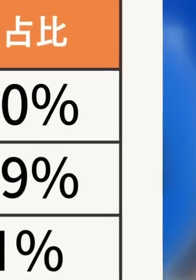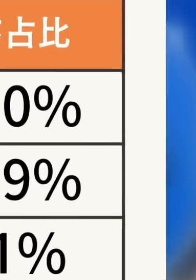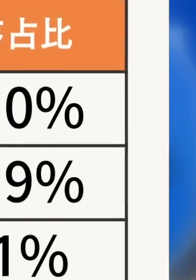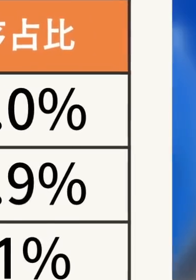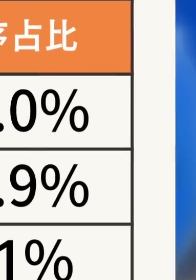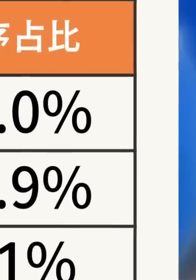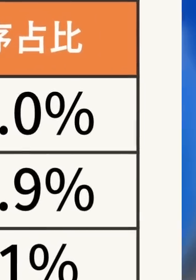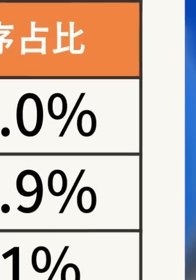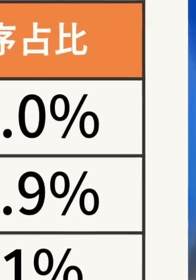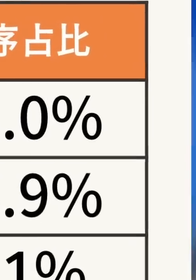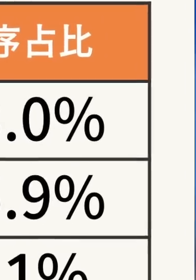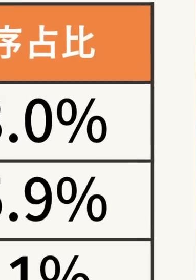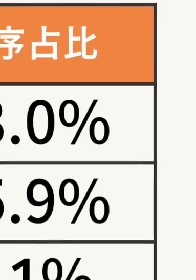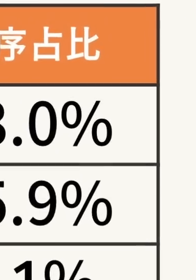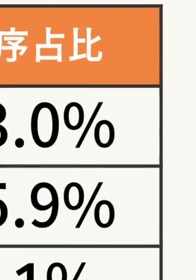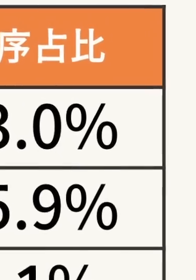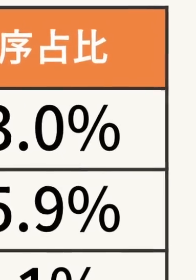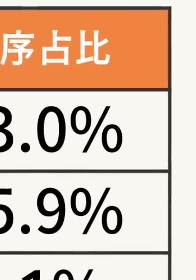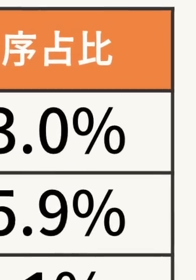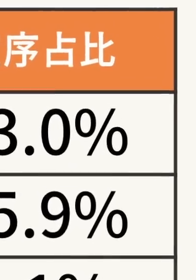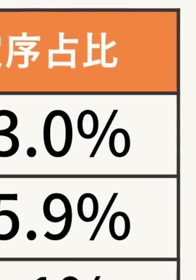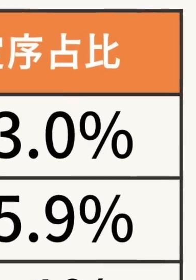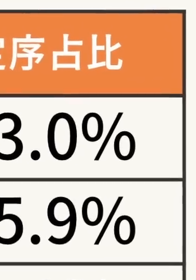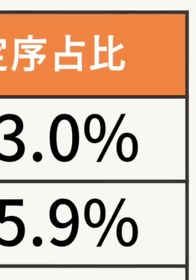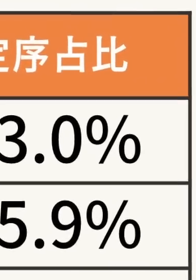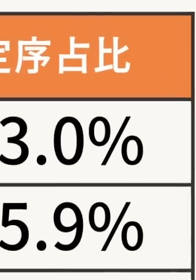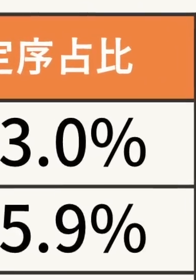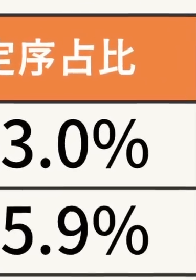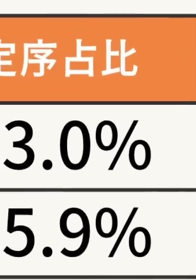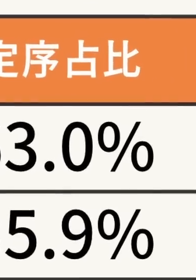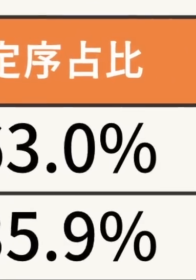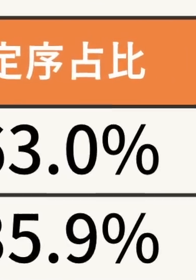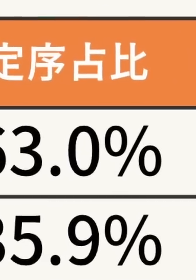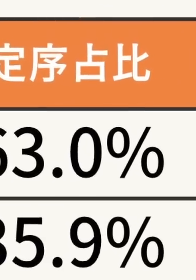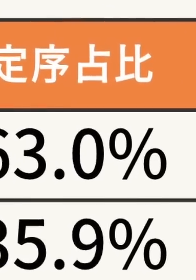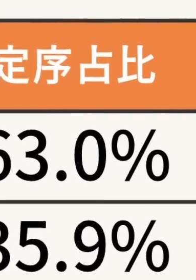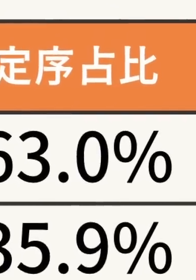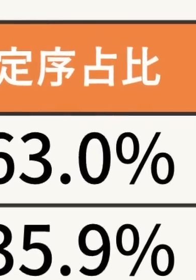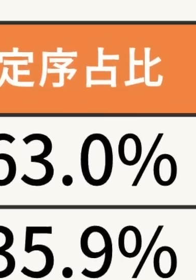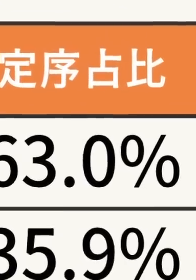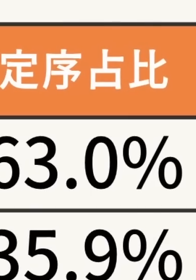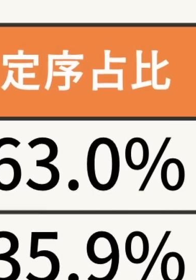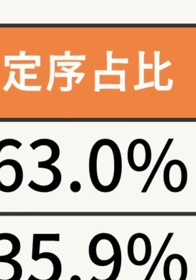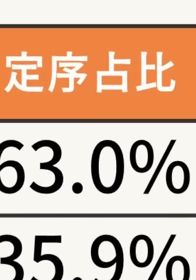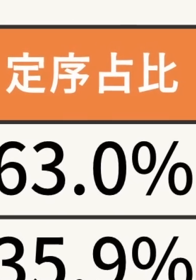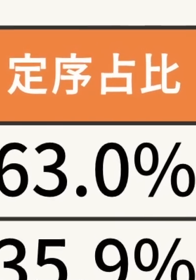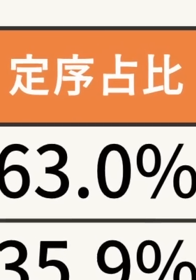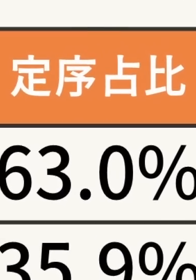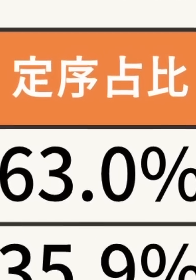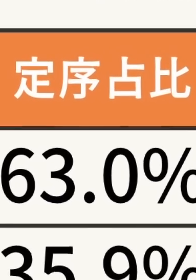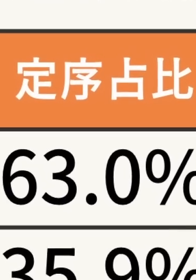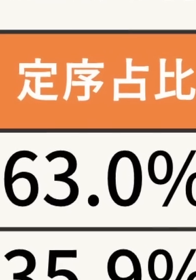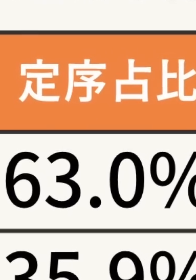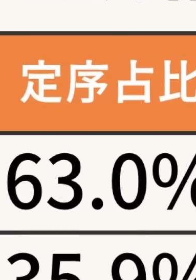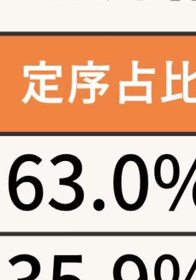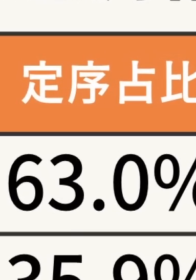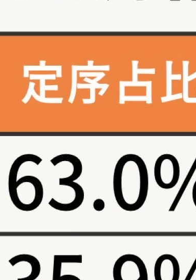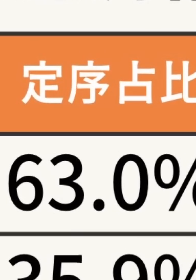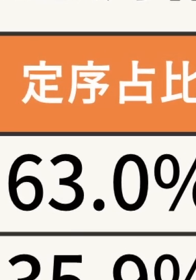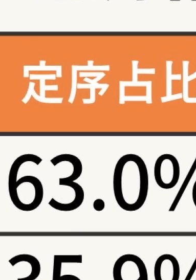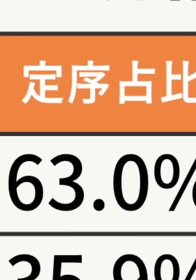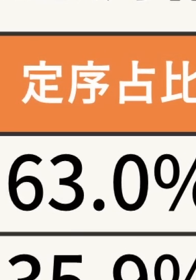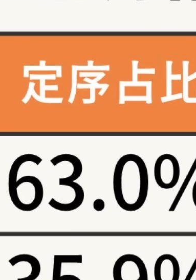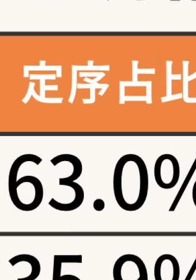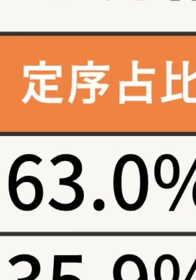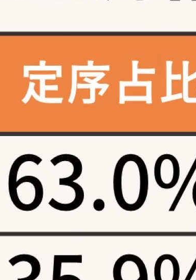概 63% 还是 BA.5， 也就是在我们这里也算是现在比较流行的这个主